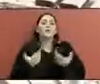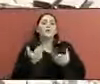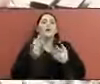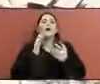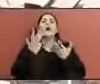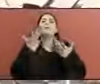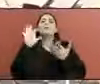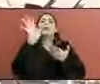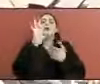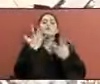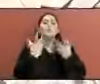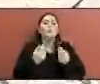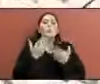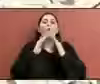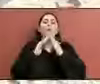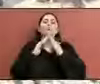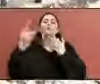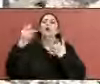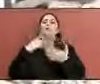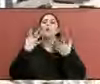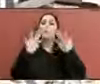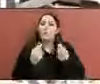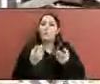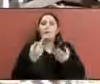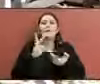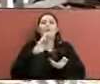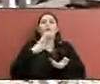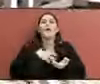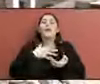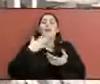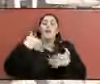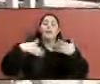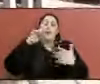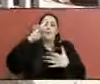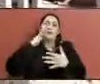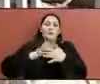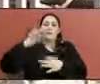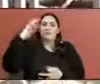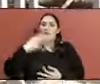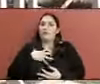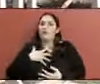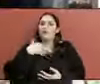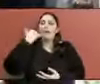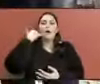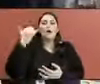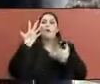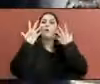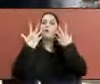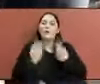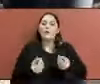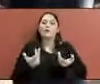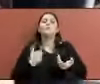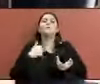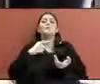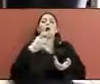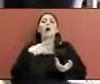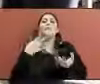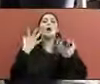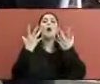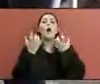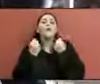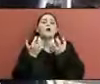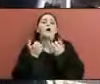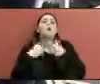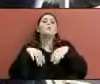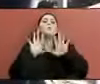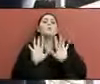bu, komşusunun ihbarı olabilir, vatandaşın kendi talebi olabilir. Biz bunu alır almaz hemen ilgili tespit yapan